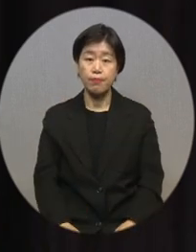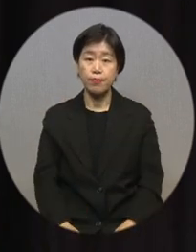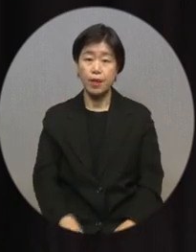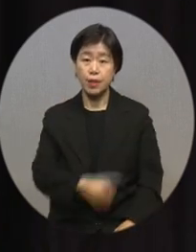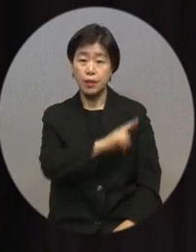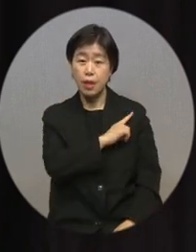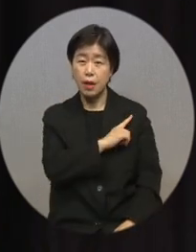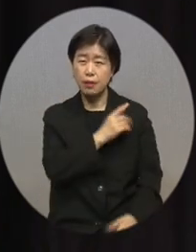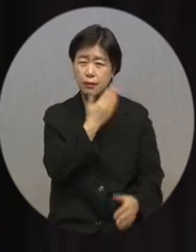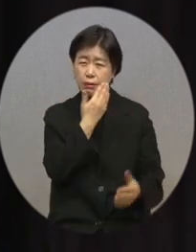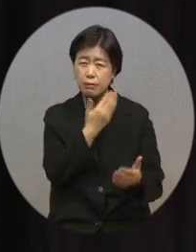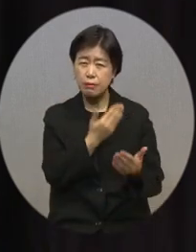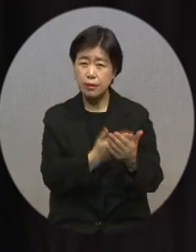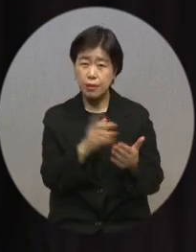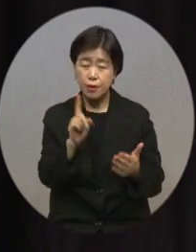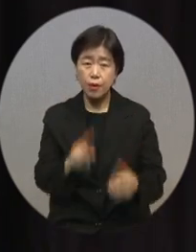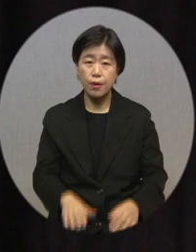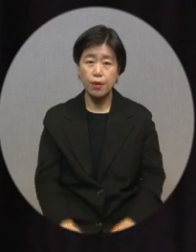중대재해처벌법. 네. 그러니까